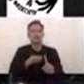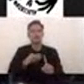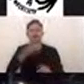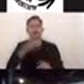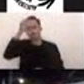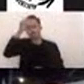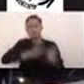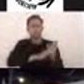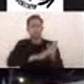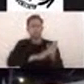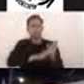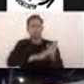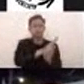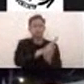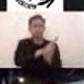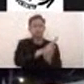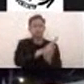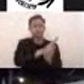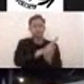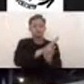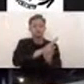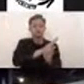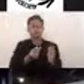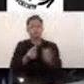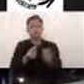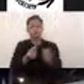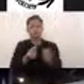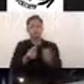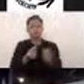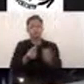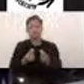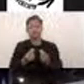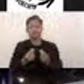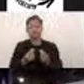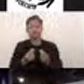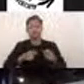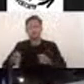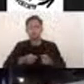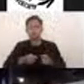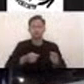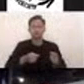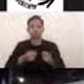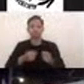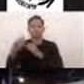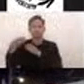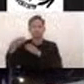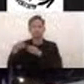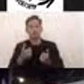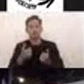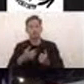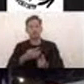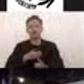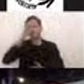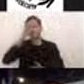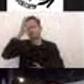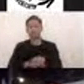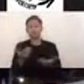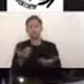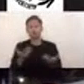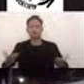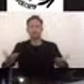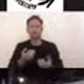as maniauk bis tanggung jawab terhadap asasi manusia dan Katakanlah